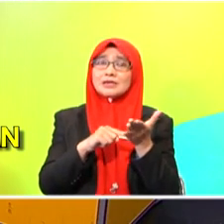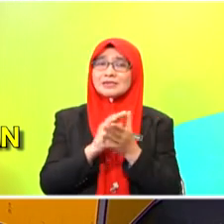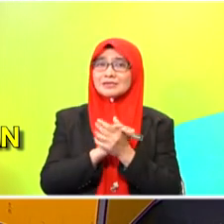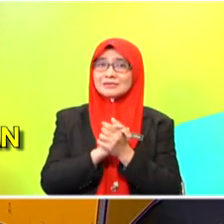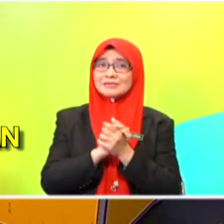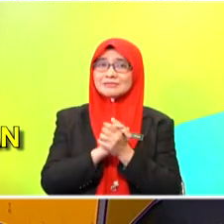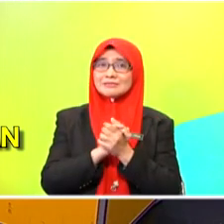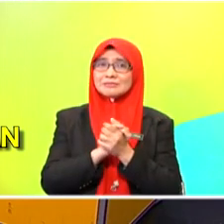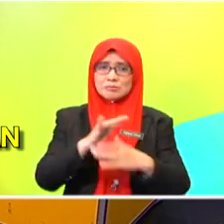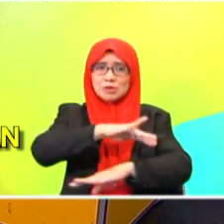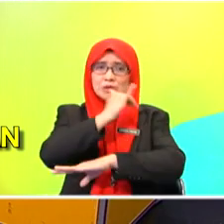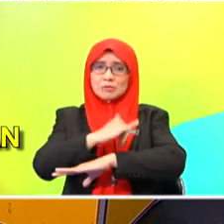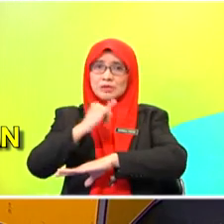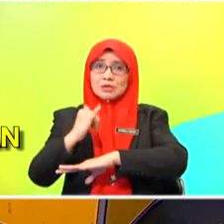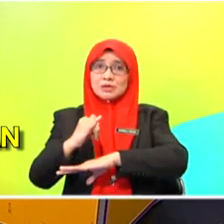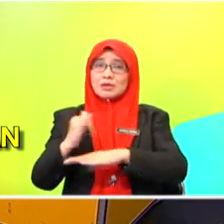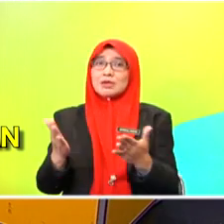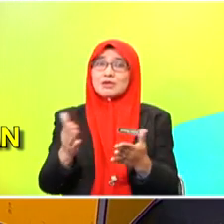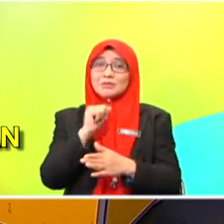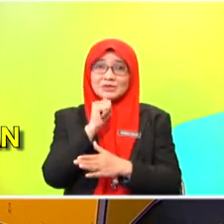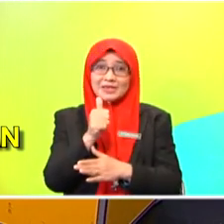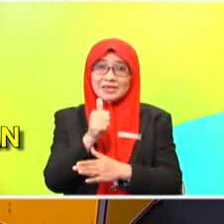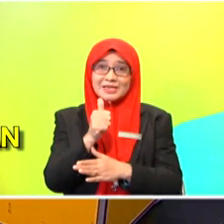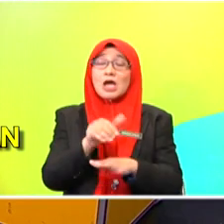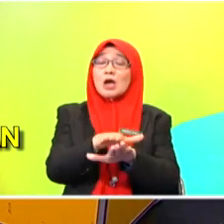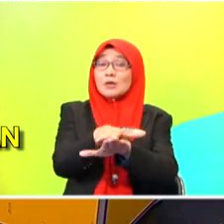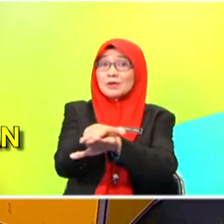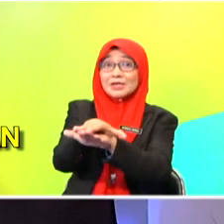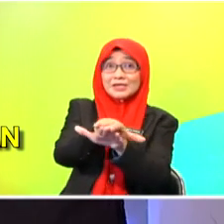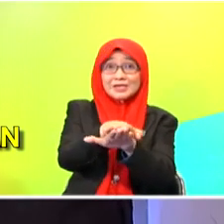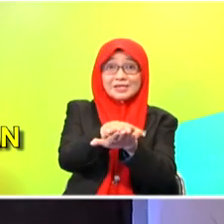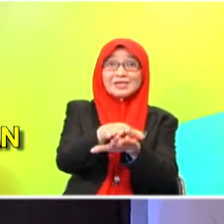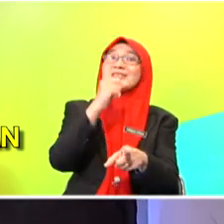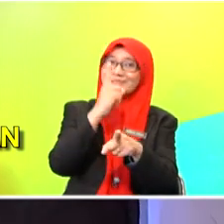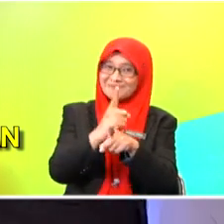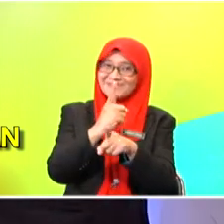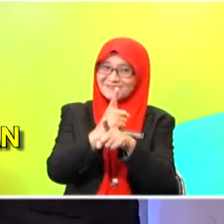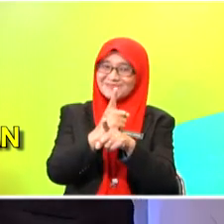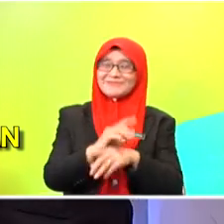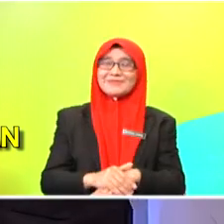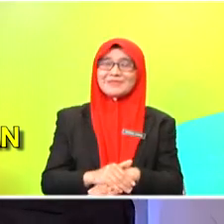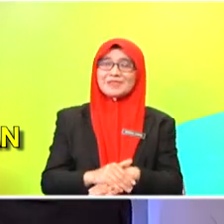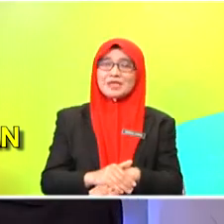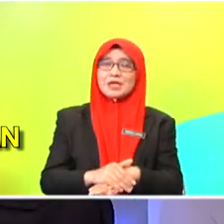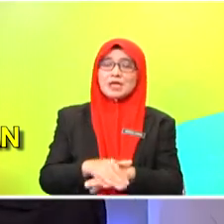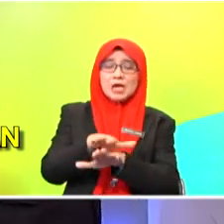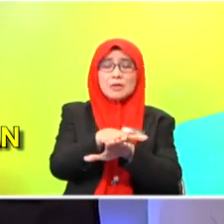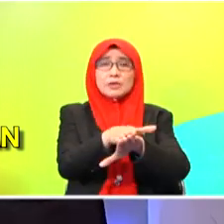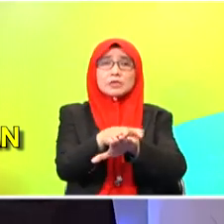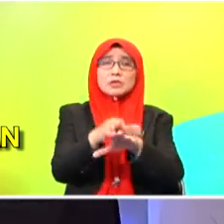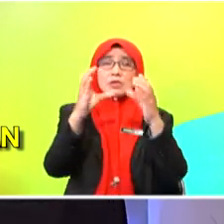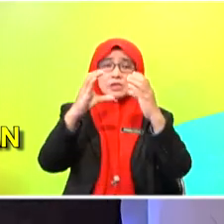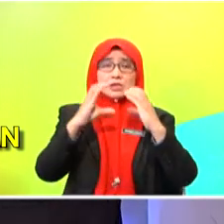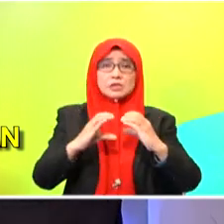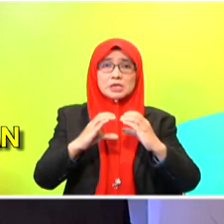Bukan. Bukan. Penyu. Ya, betul. Ya Allah, penyu. Hebat je. Okey. Okay. Jadi, penyu, apakah cara